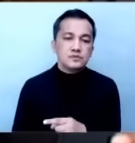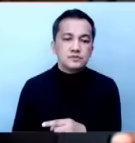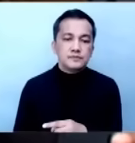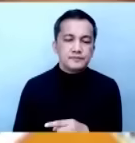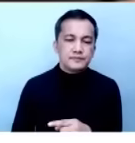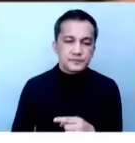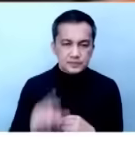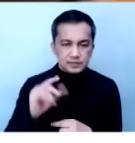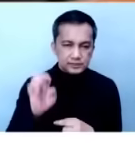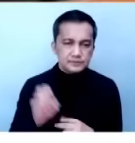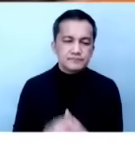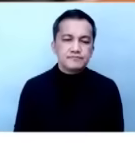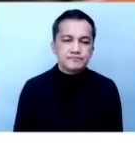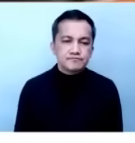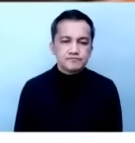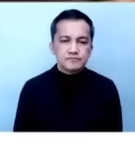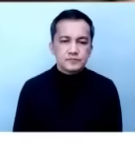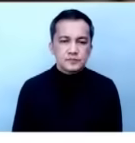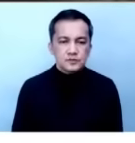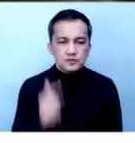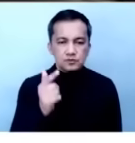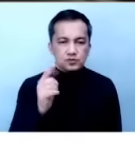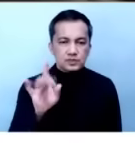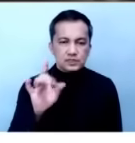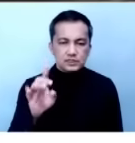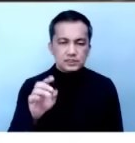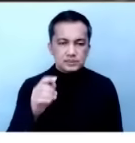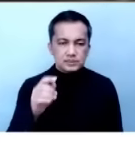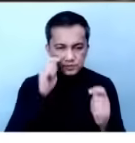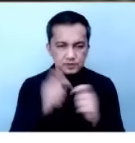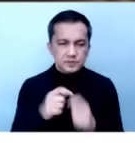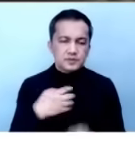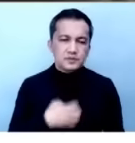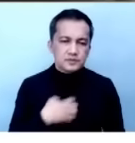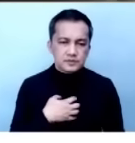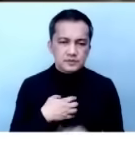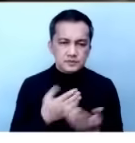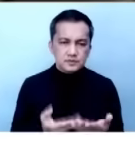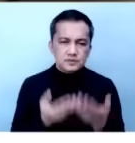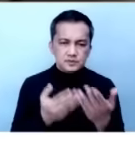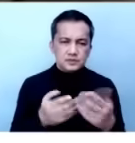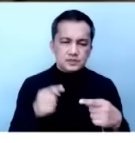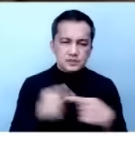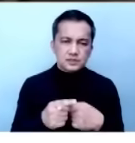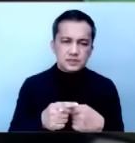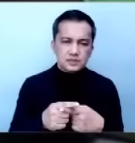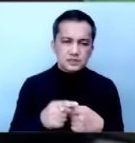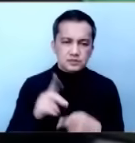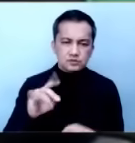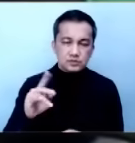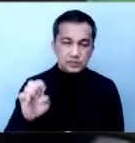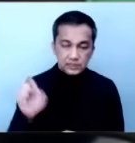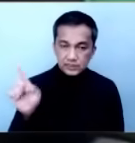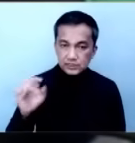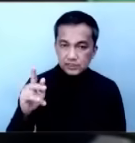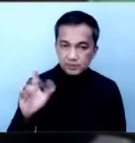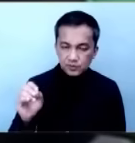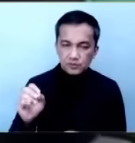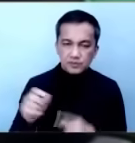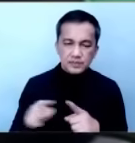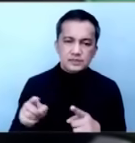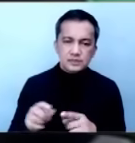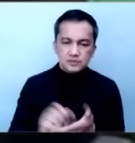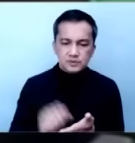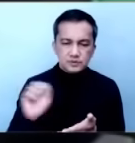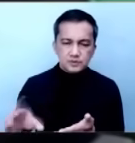case. Noong 2018, kaparehong reklamo rin ang inihain laban kina Duterte at Carpio, pero binasura ito